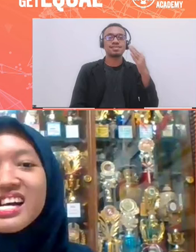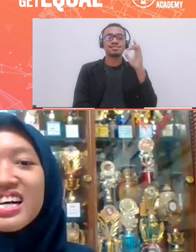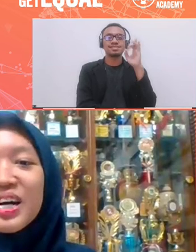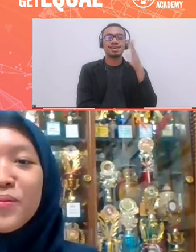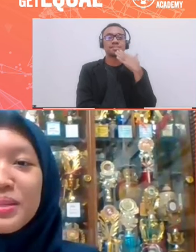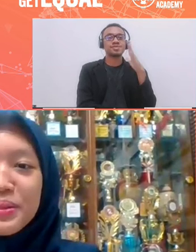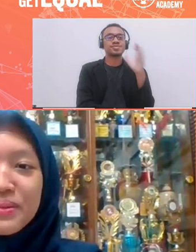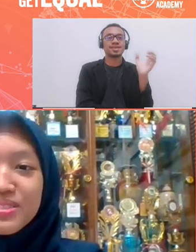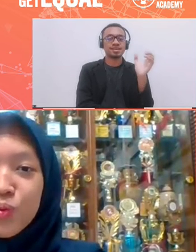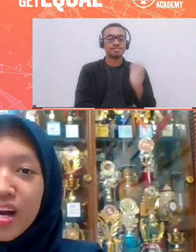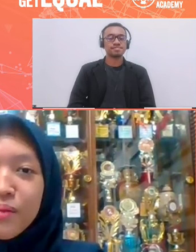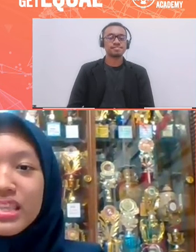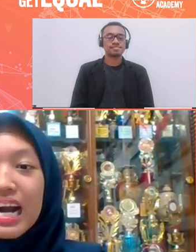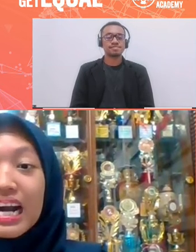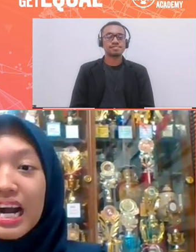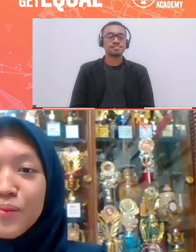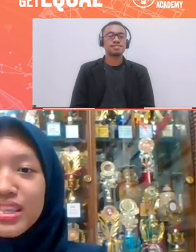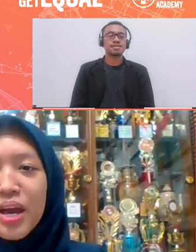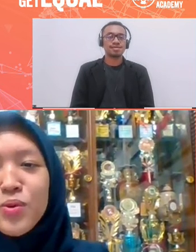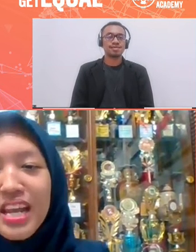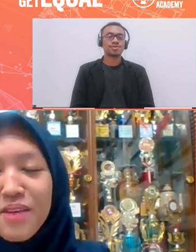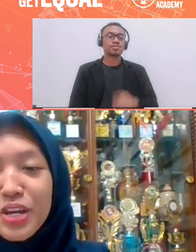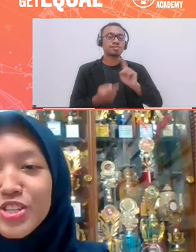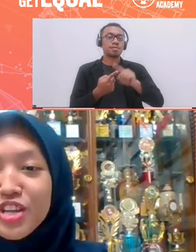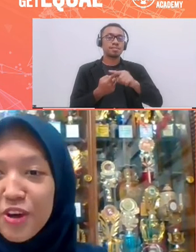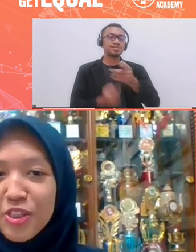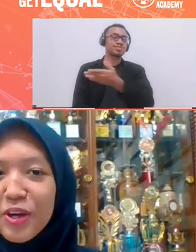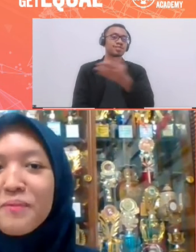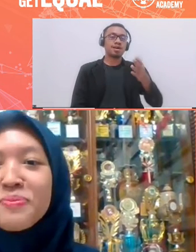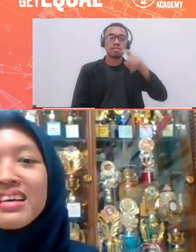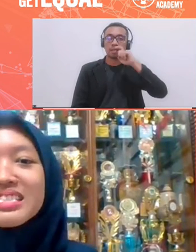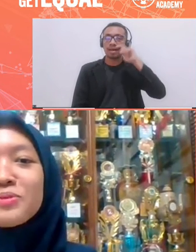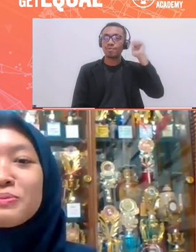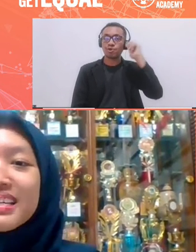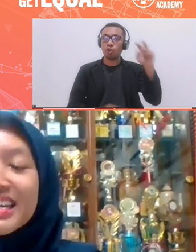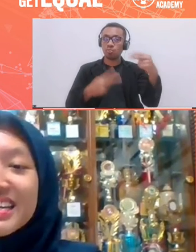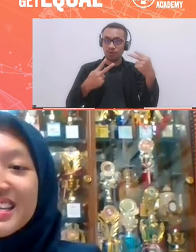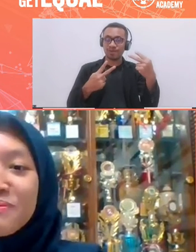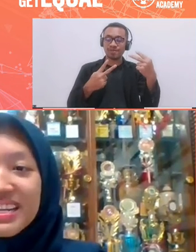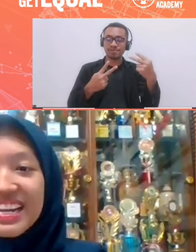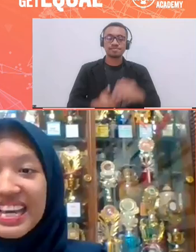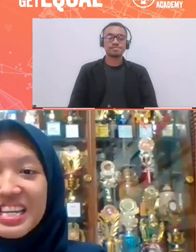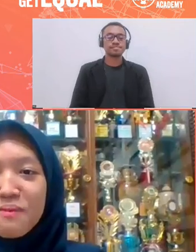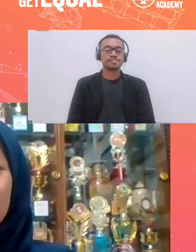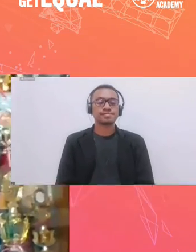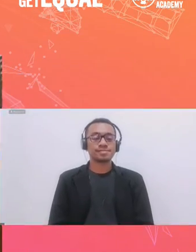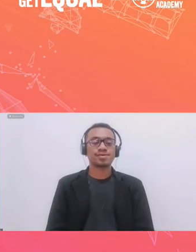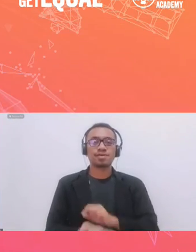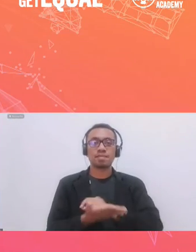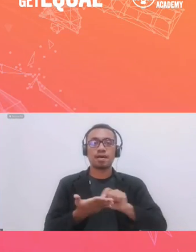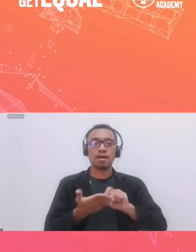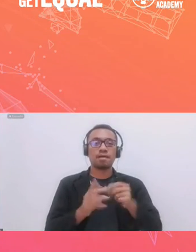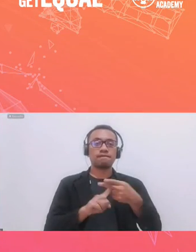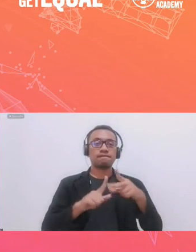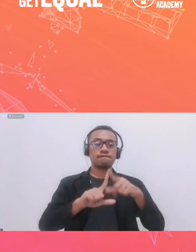sore. Buat teman-teman semua, buat kakak-kakak, buat ayah bunda yang mungkin juga nonton. Sebelumnya perkenalan lagi, nama aku